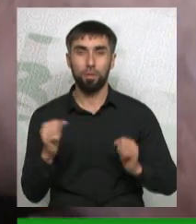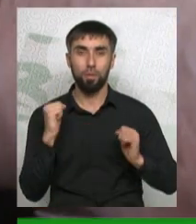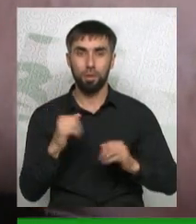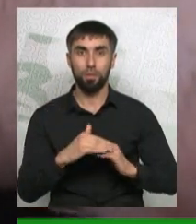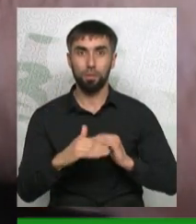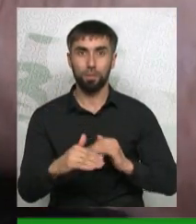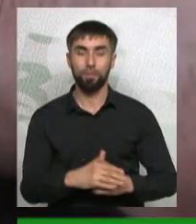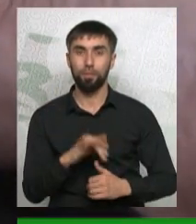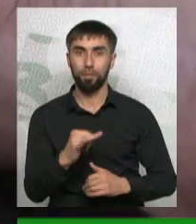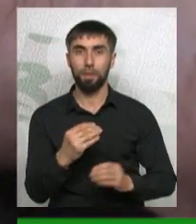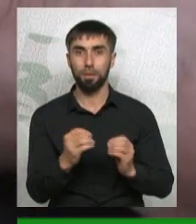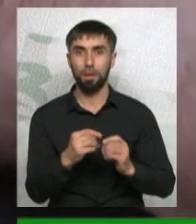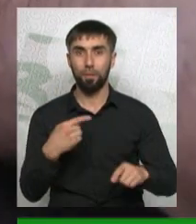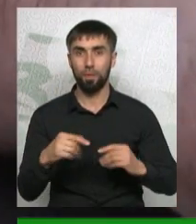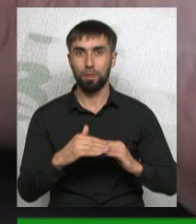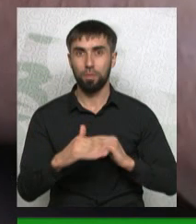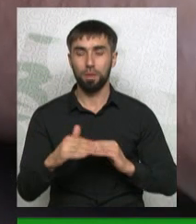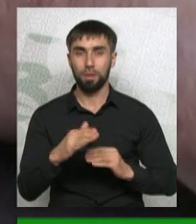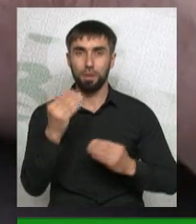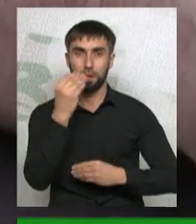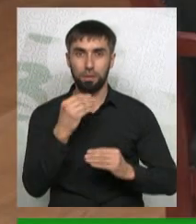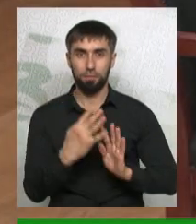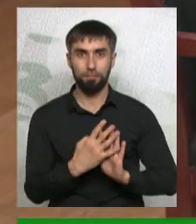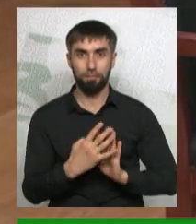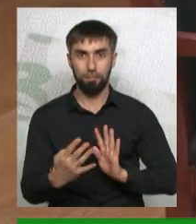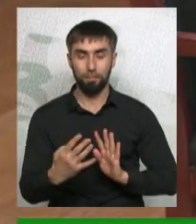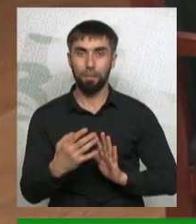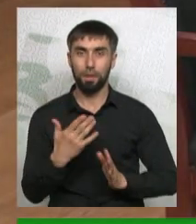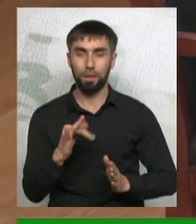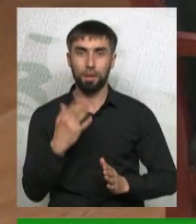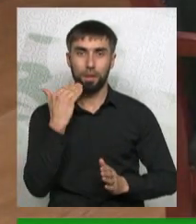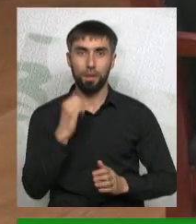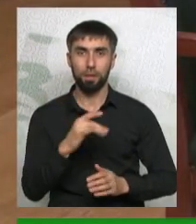спортивных площадок и 10 футбольных полей с искусственным покрытием и